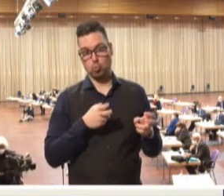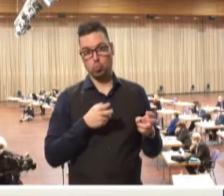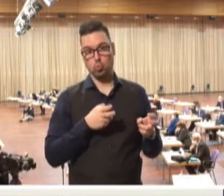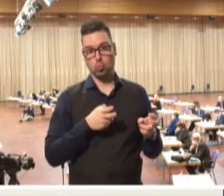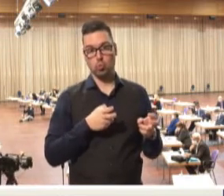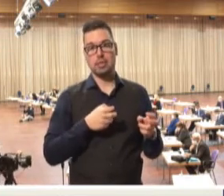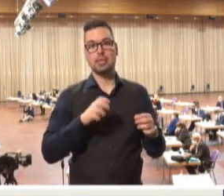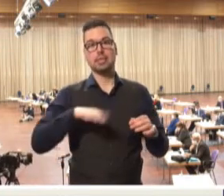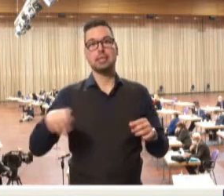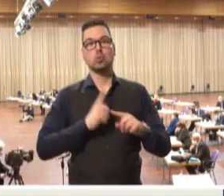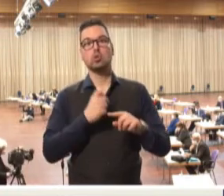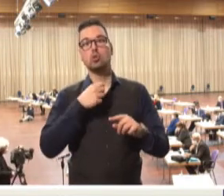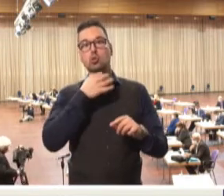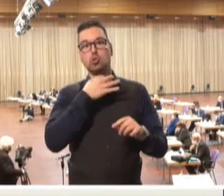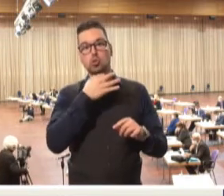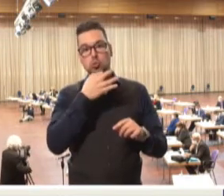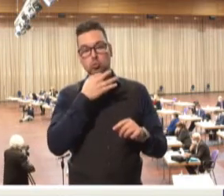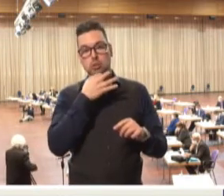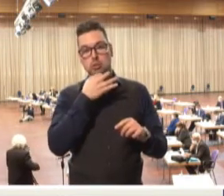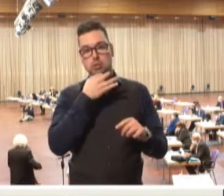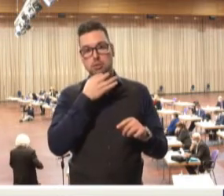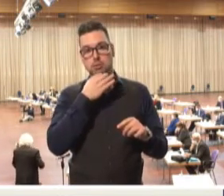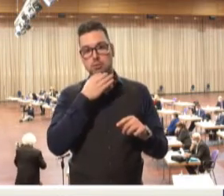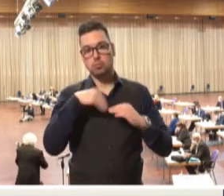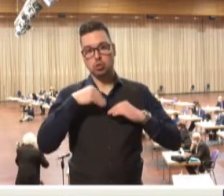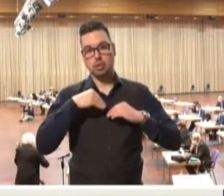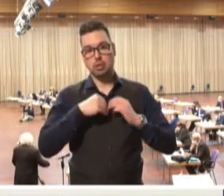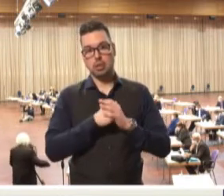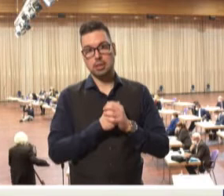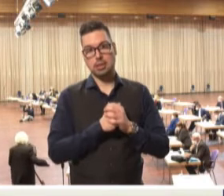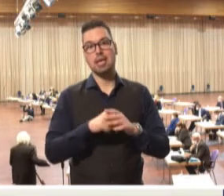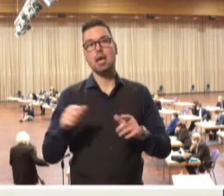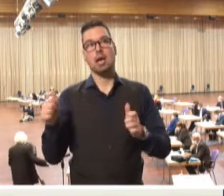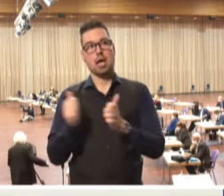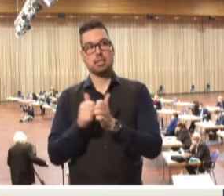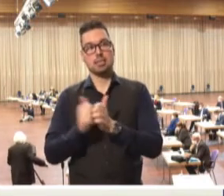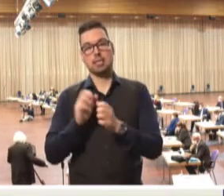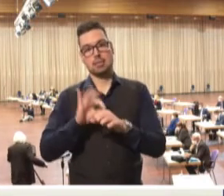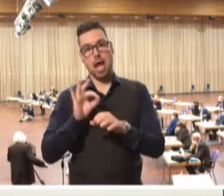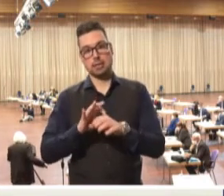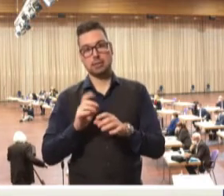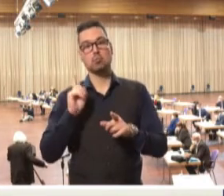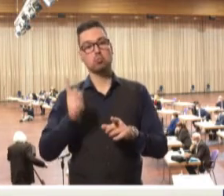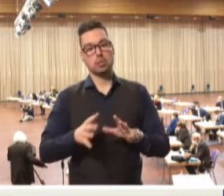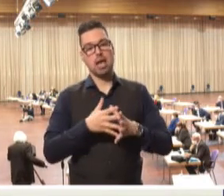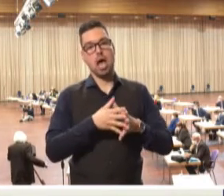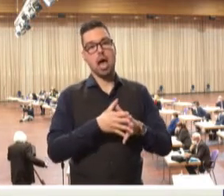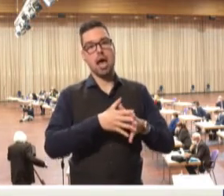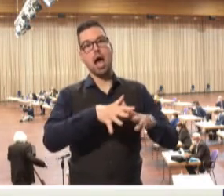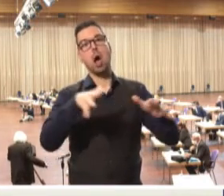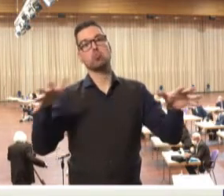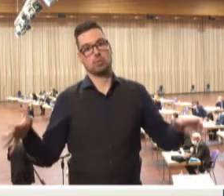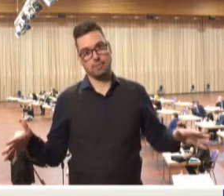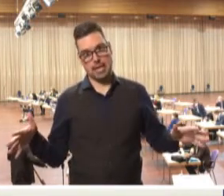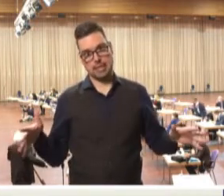Jugendpsychiatrie durch den verstorbenen Assistenzarzt S. hinaus machen eine Ausweitung des